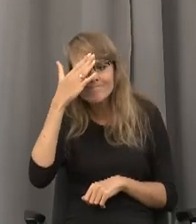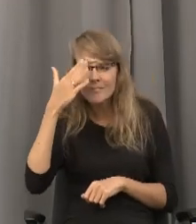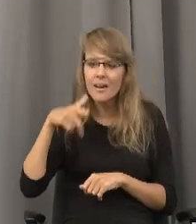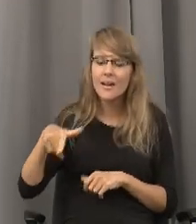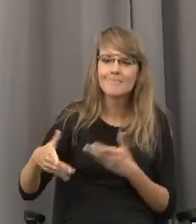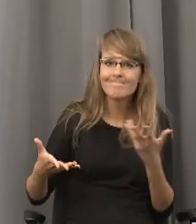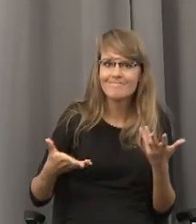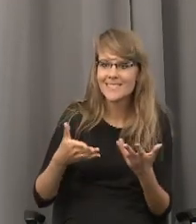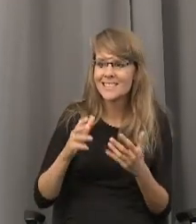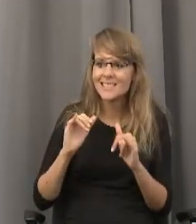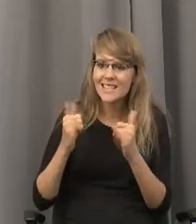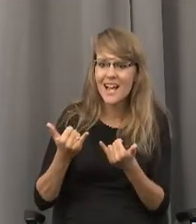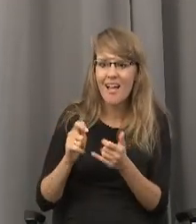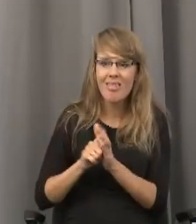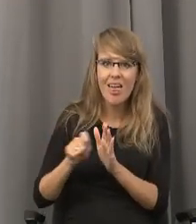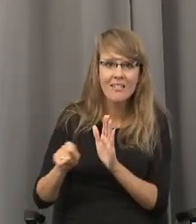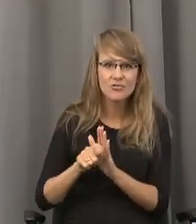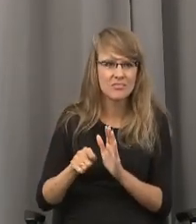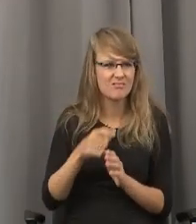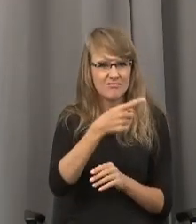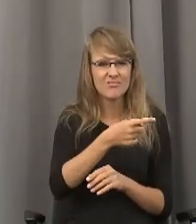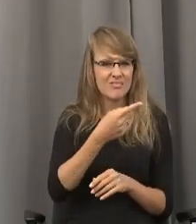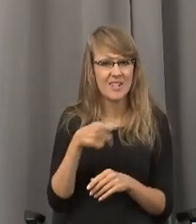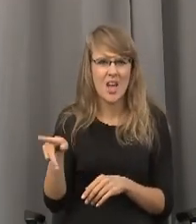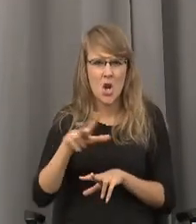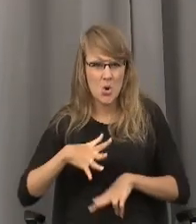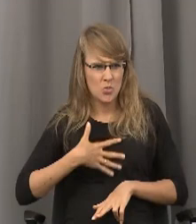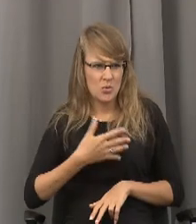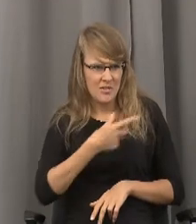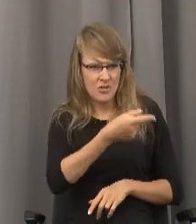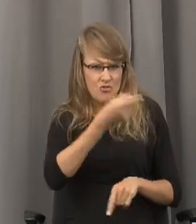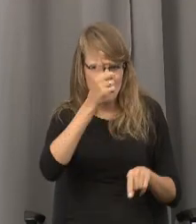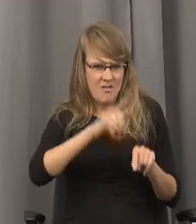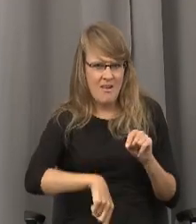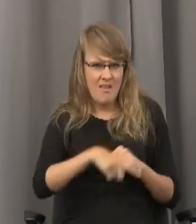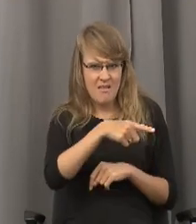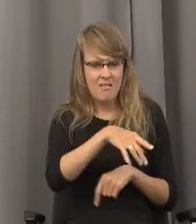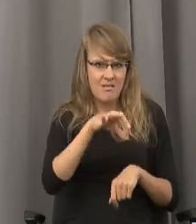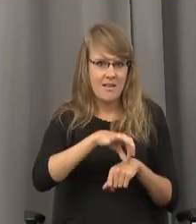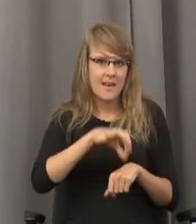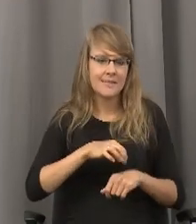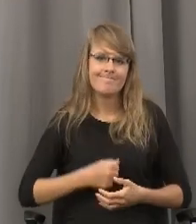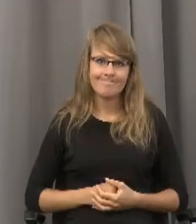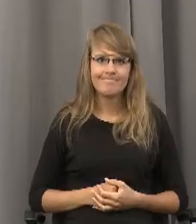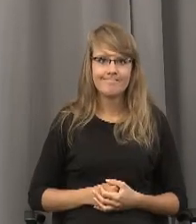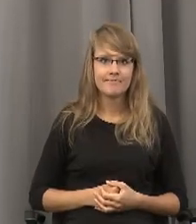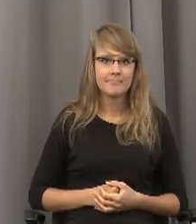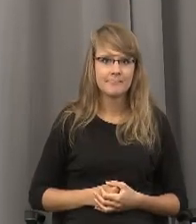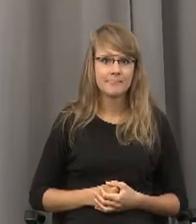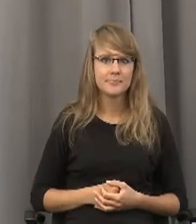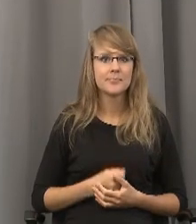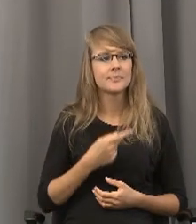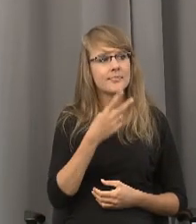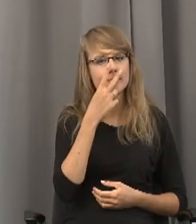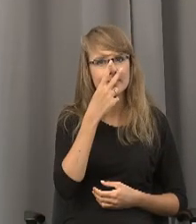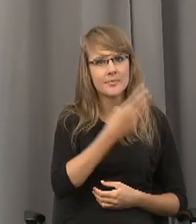leczenia tych otępień, nieadekwatnego, jak się wydaje, rodzinom, zresztą często słusznie. Tak więc będą to